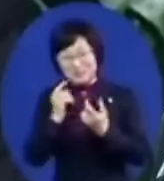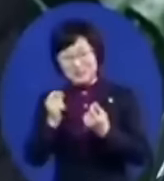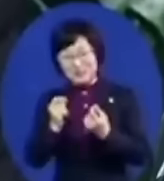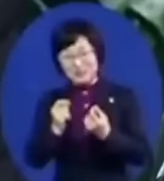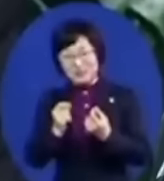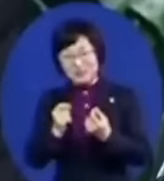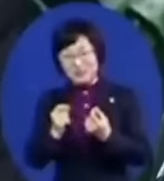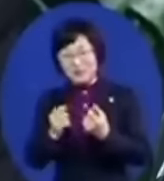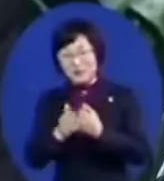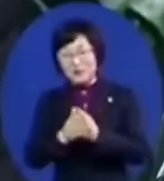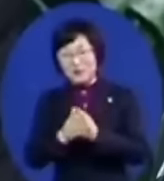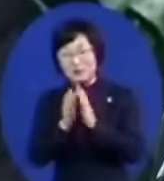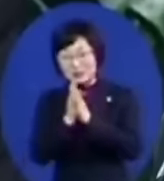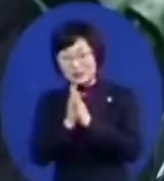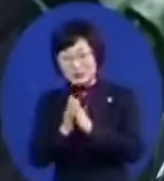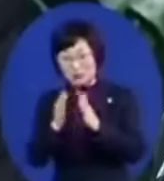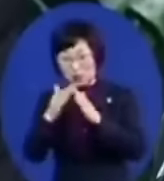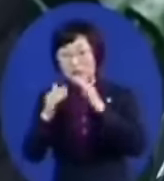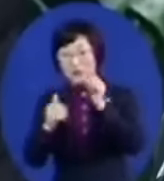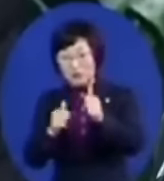그러니 원장이